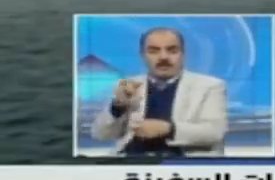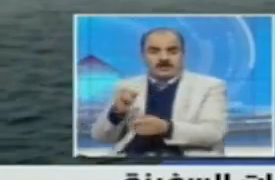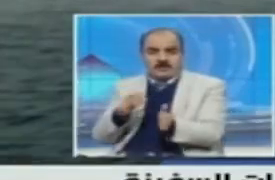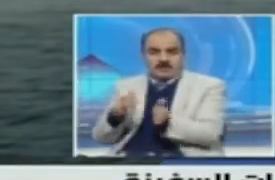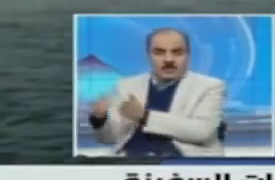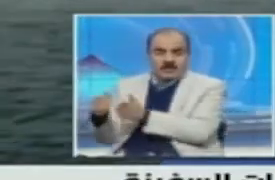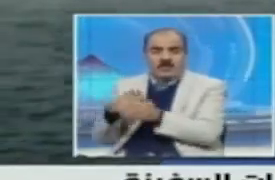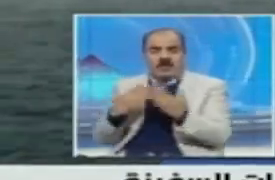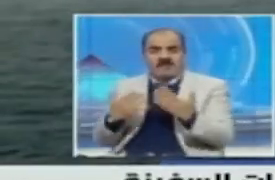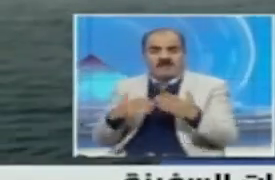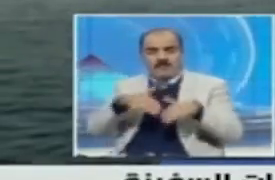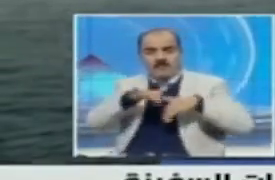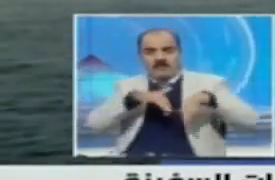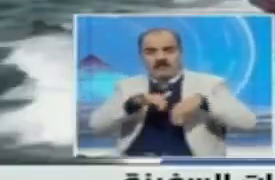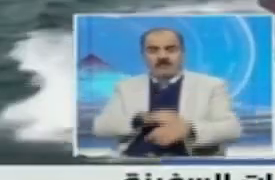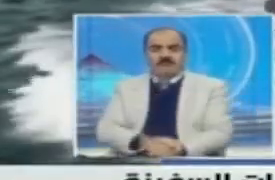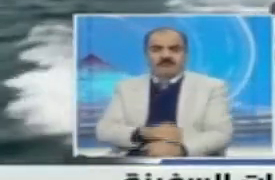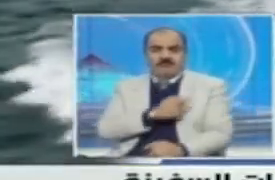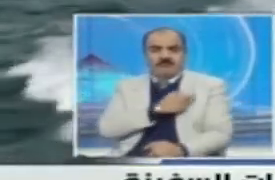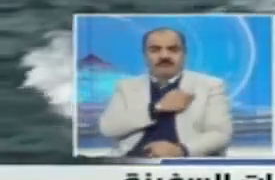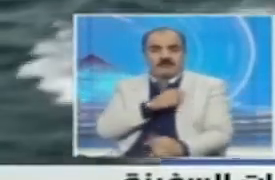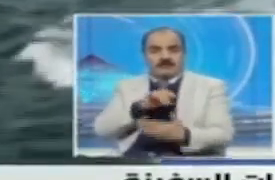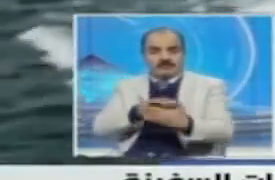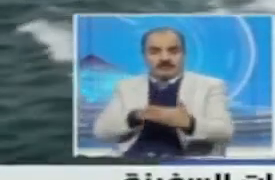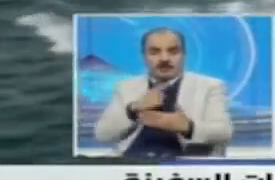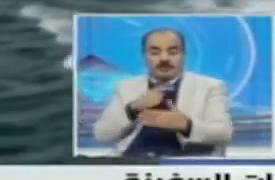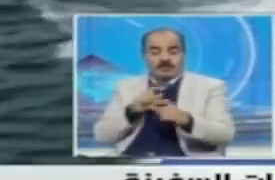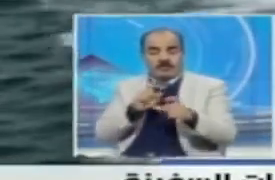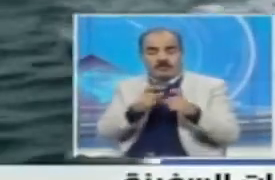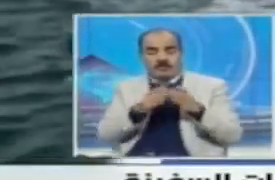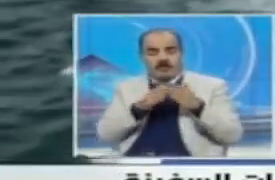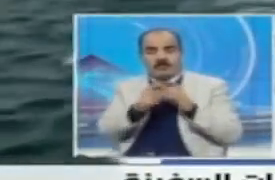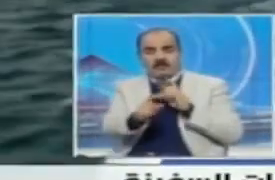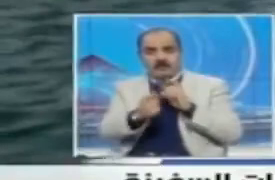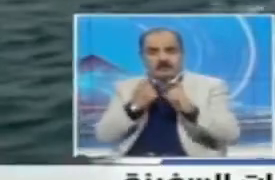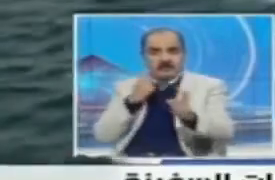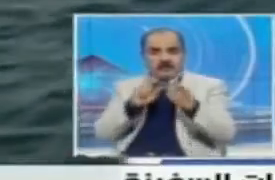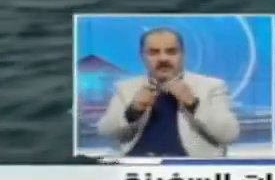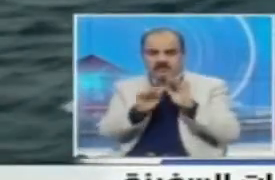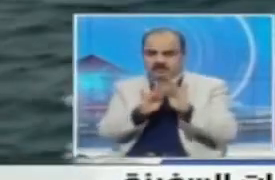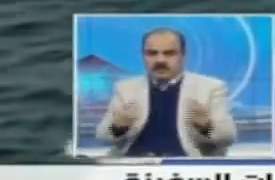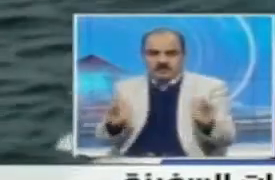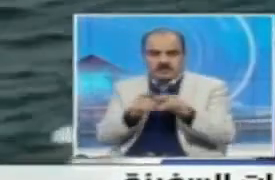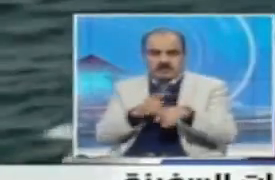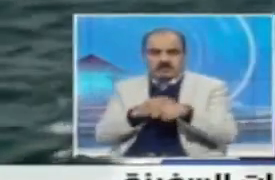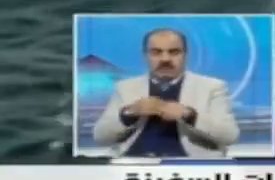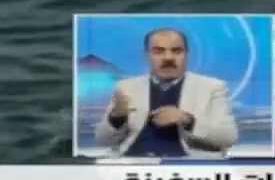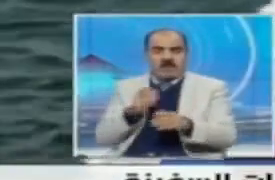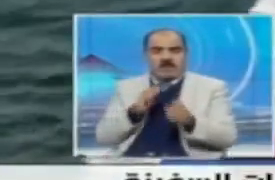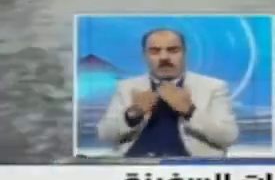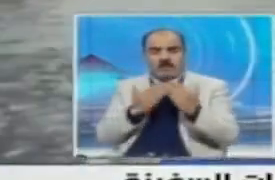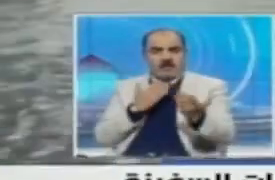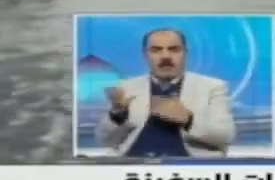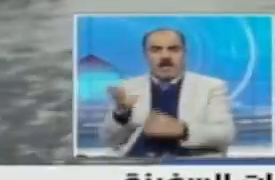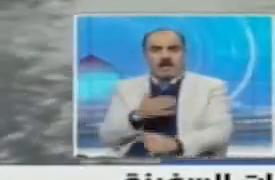51 ترقيم القناة. وفي بيان أكد الفريق أسامة ربيع انتظام حركة الملاحة بالقناة، حيث انتظمت